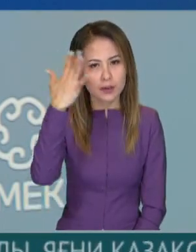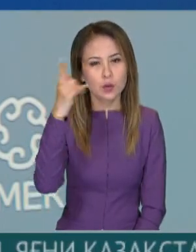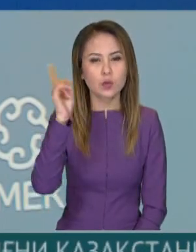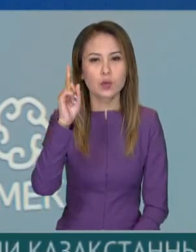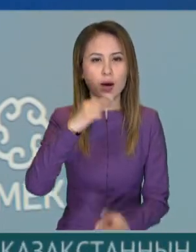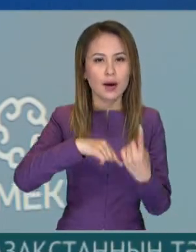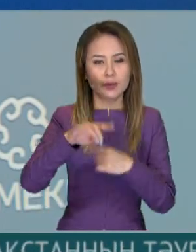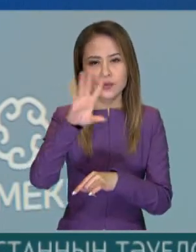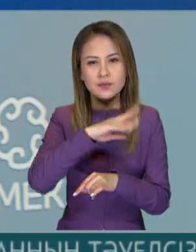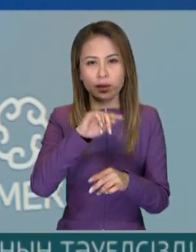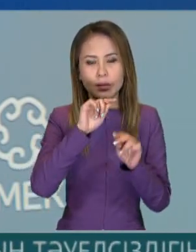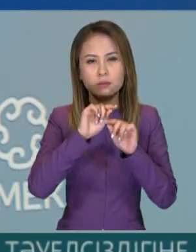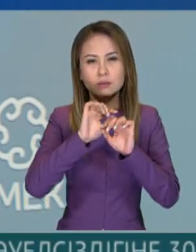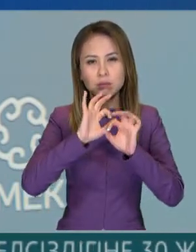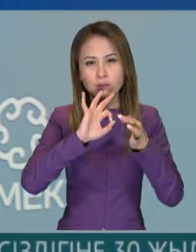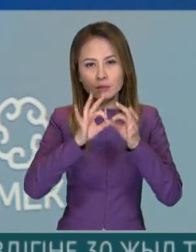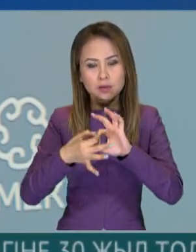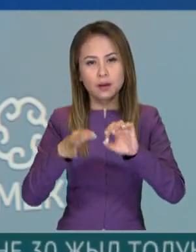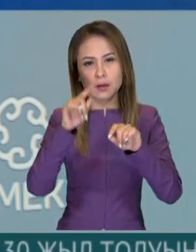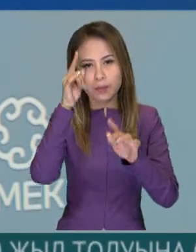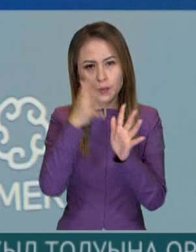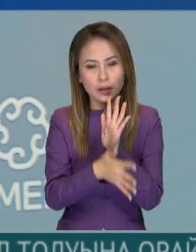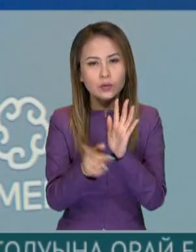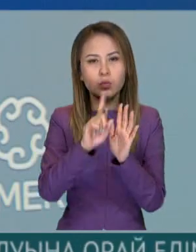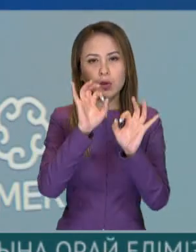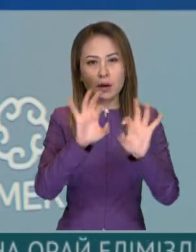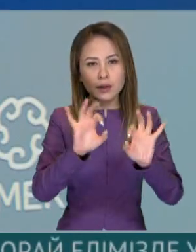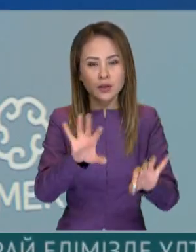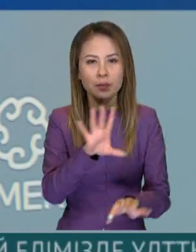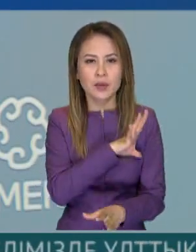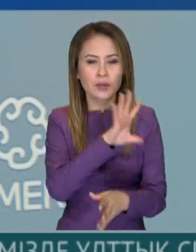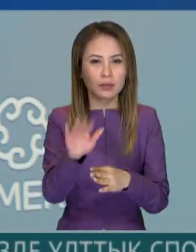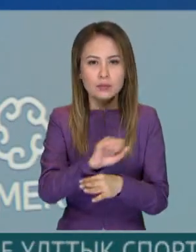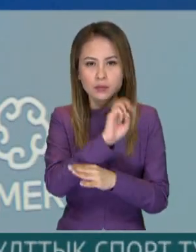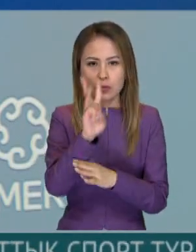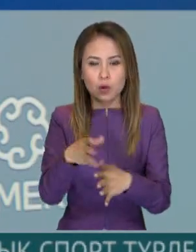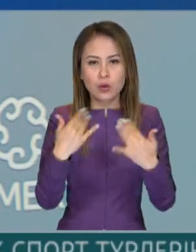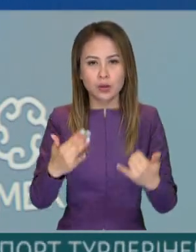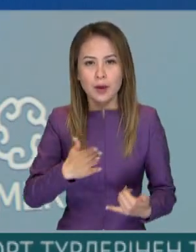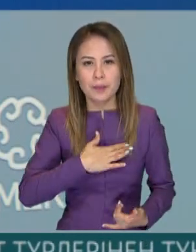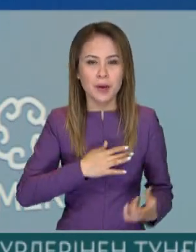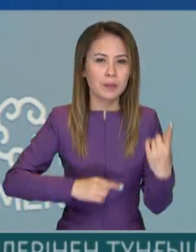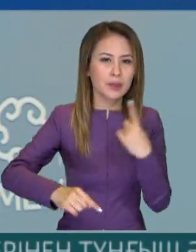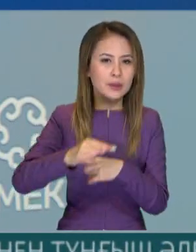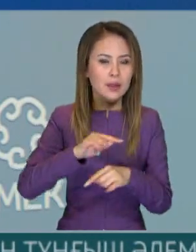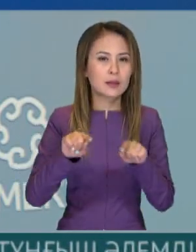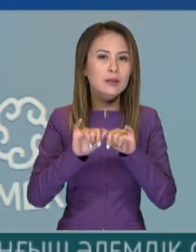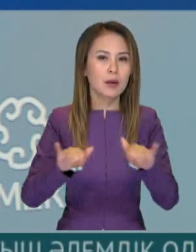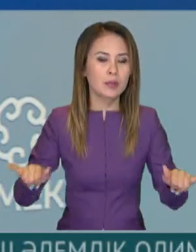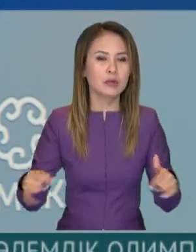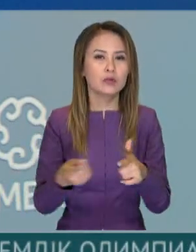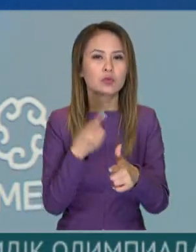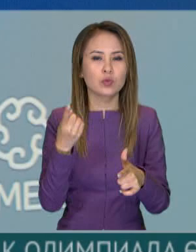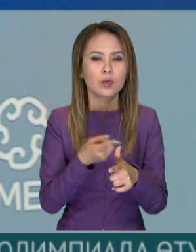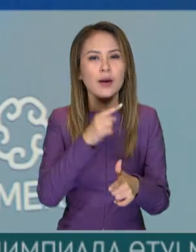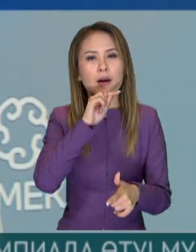кәсіпкерлерге түсіндірме жұмыстарын жүргізу, яғни оларды білуге тиісті ақпаратпен қамтамасыз ету. Бүгінде елімізде бизнес дамып, Еуразиялық экономикалық